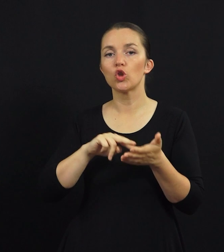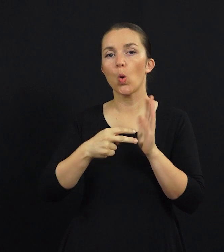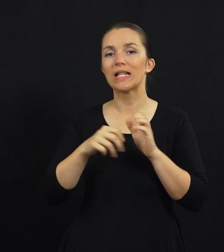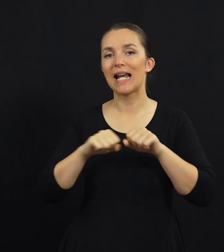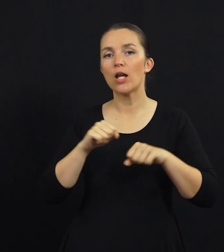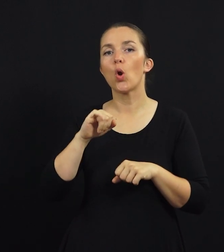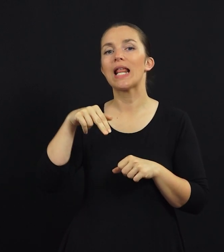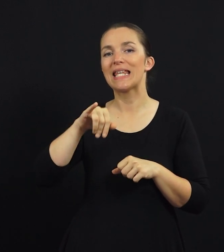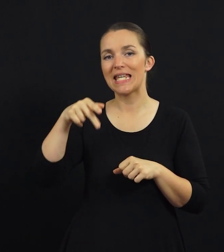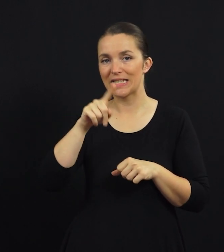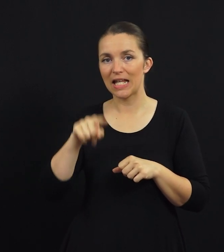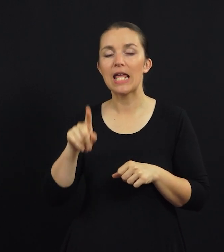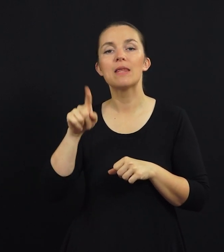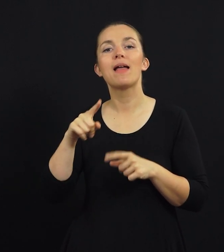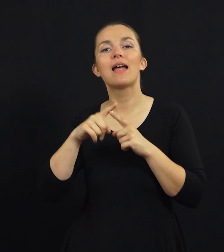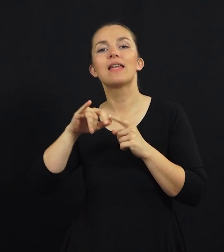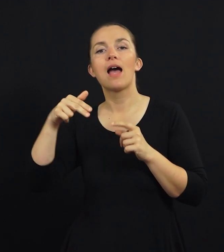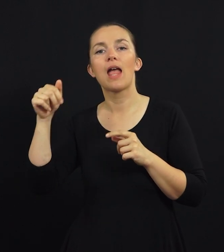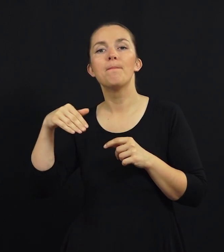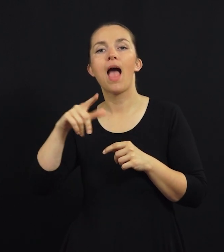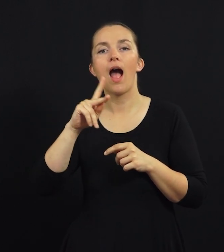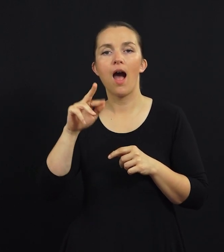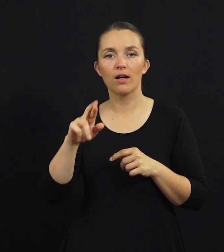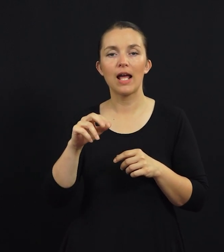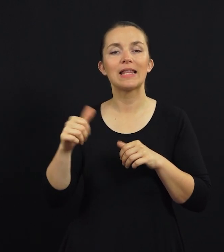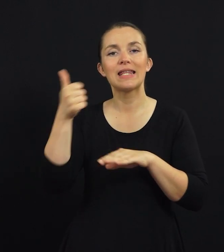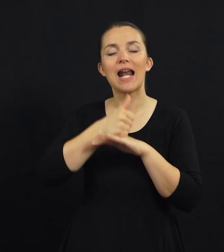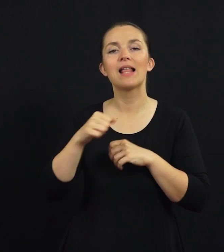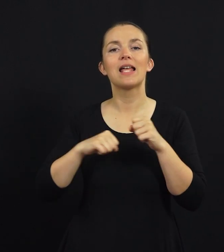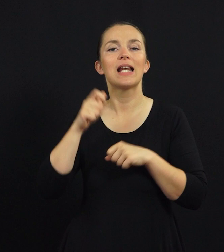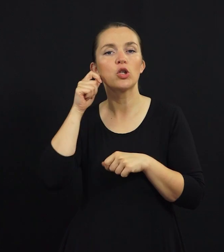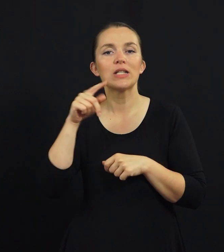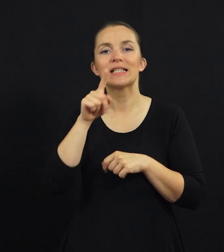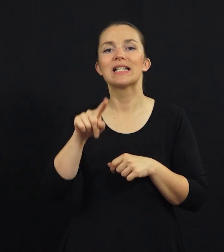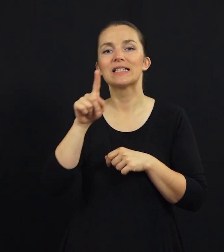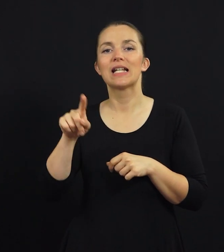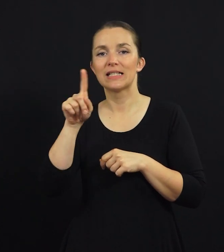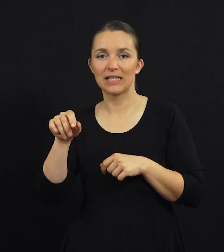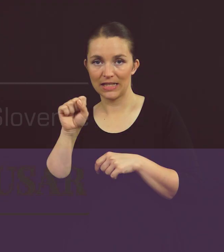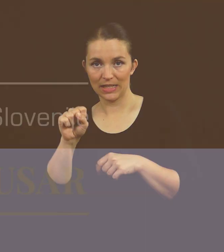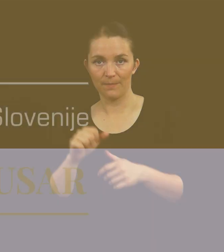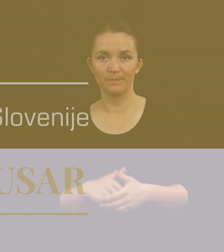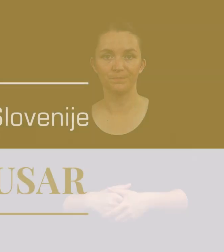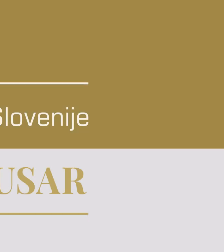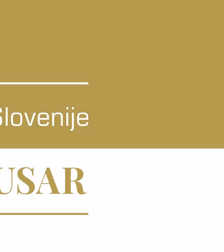direktor NIJZ, in Tatjana Mlakar, generalna direktorica ZZZS.